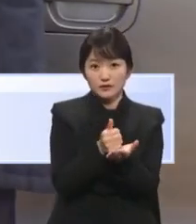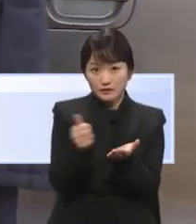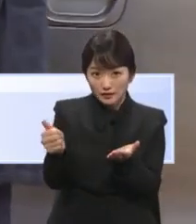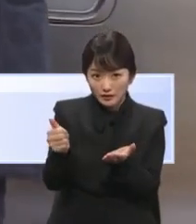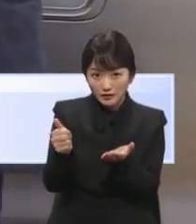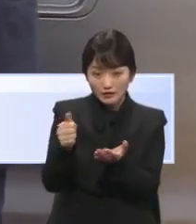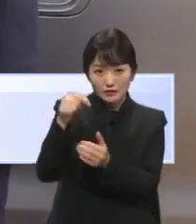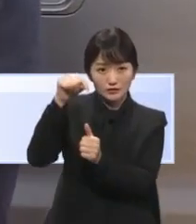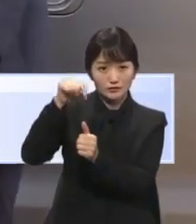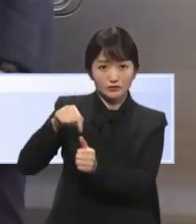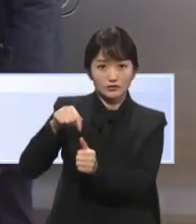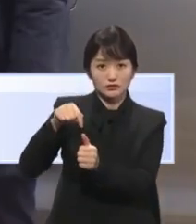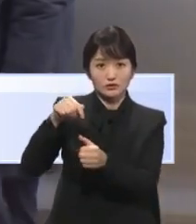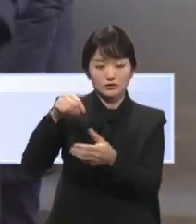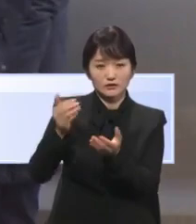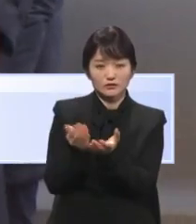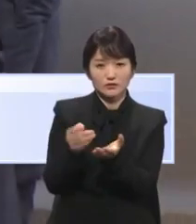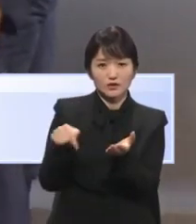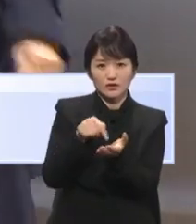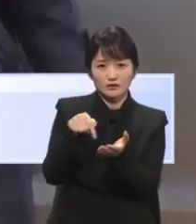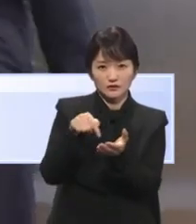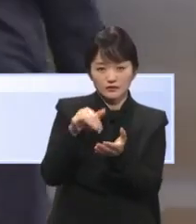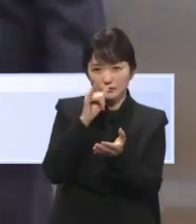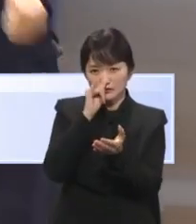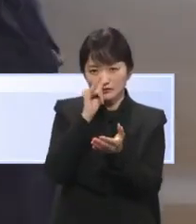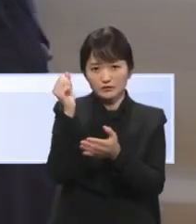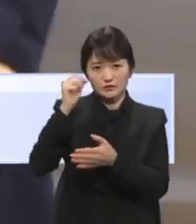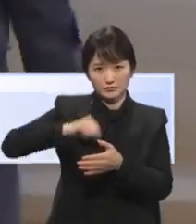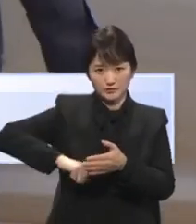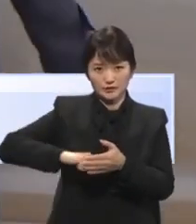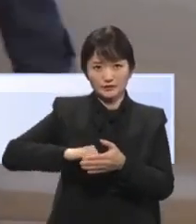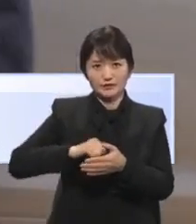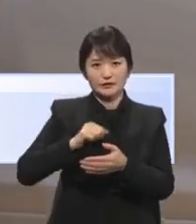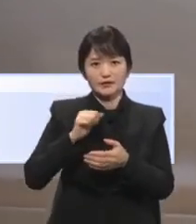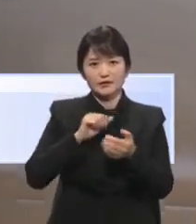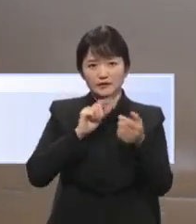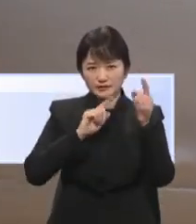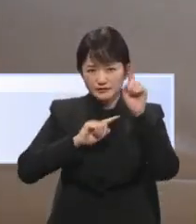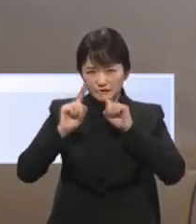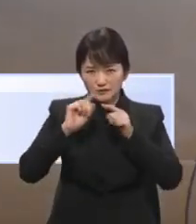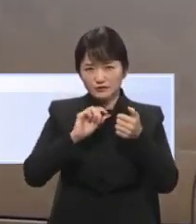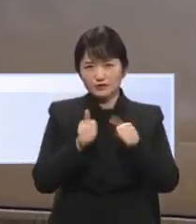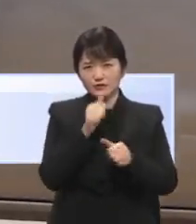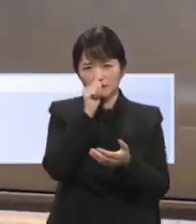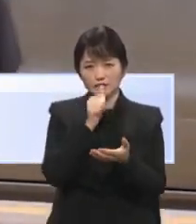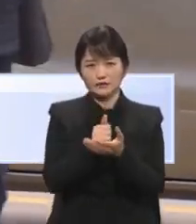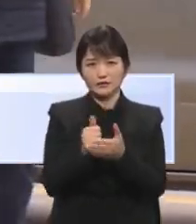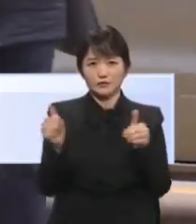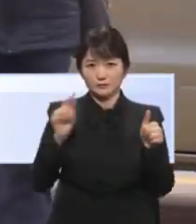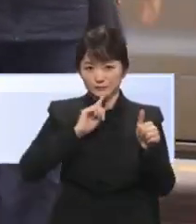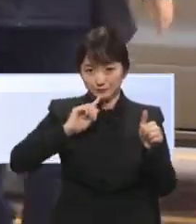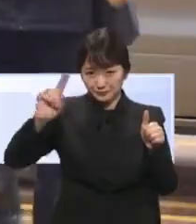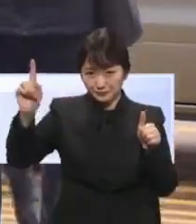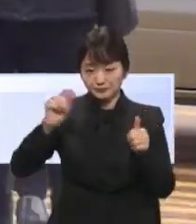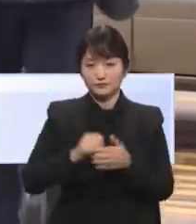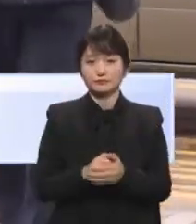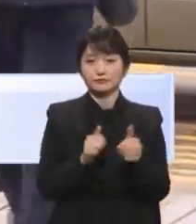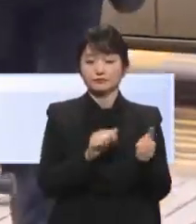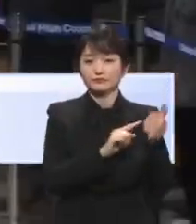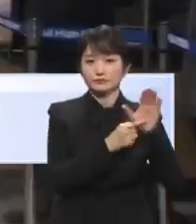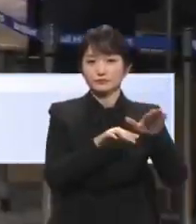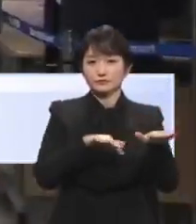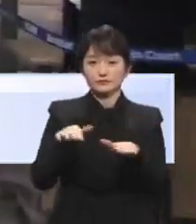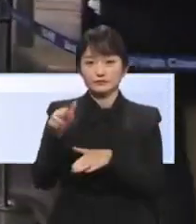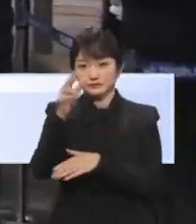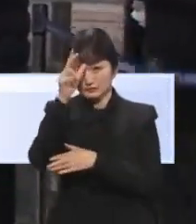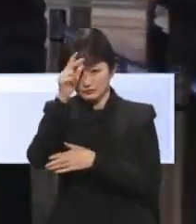있는데도이를 위반했다며 과실 치사 혐의로 재판에 넘겼습니다 하지만 법원은 해경 지휘부가 승객들의 사망을